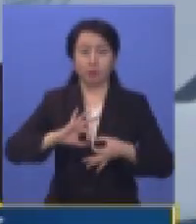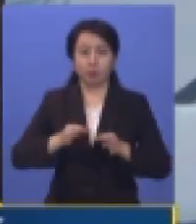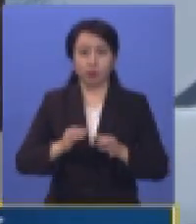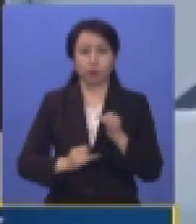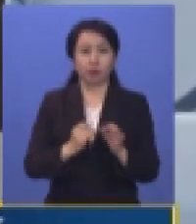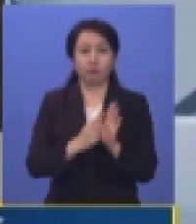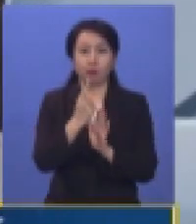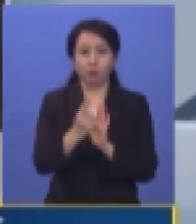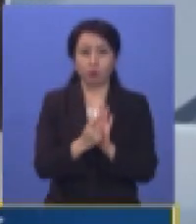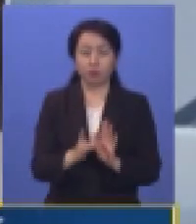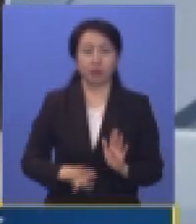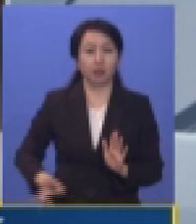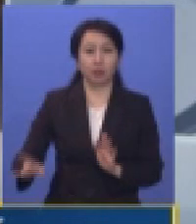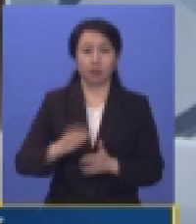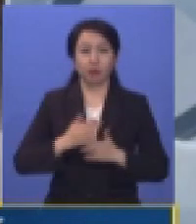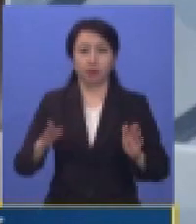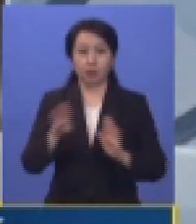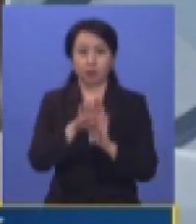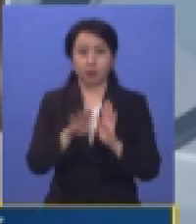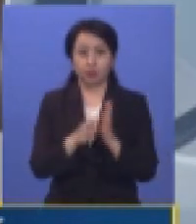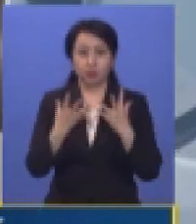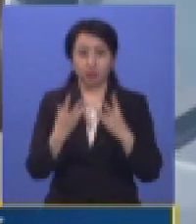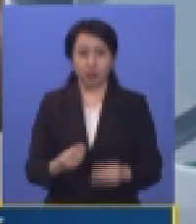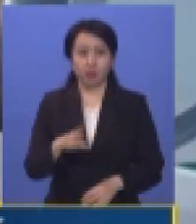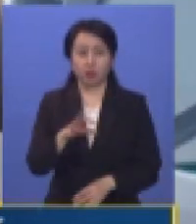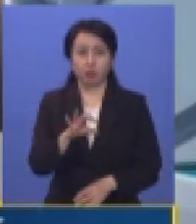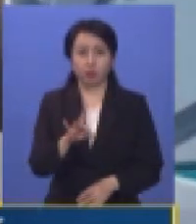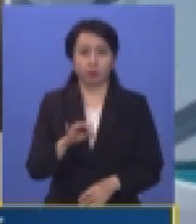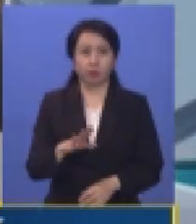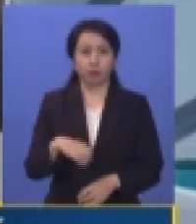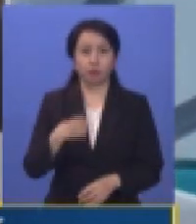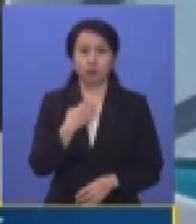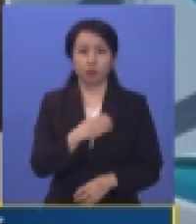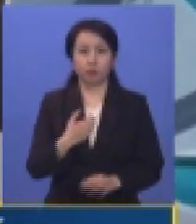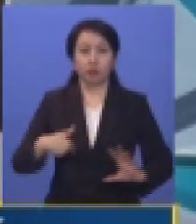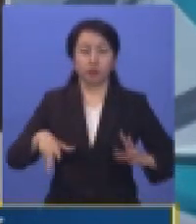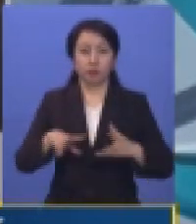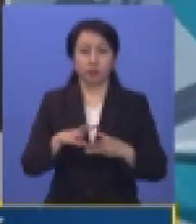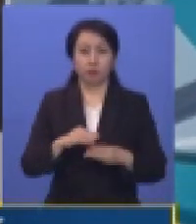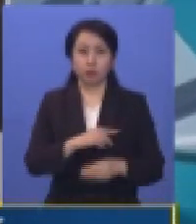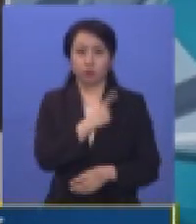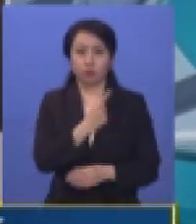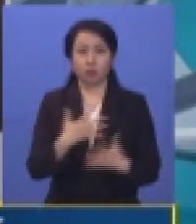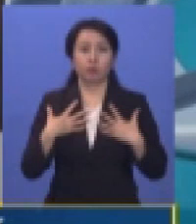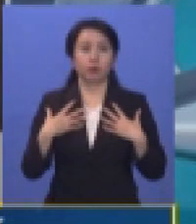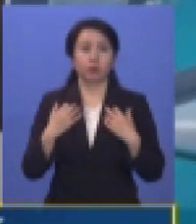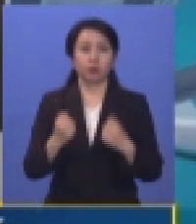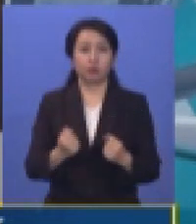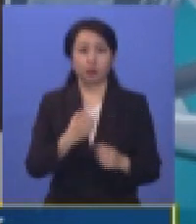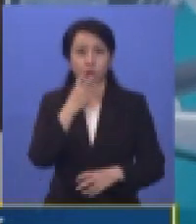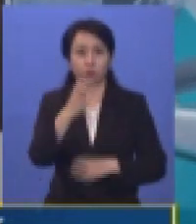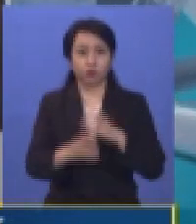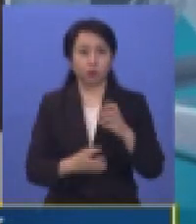подробно обсуждались вопросы региональной и глобальной повестки дня касым-жомарт токаев подчеркнул важное совместных усилий по